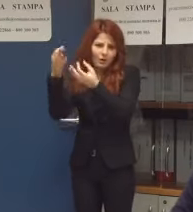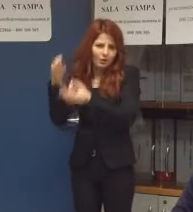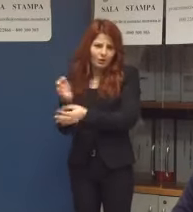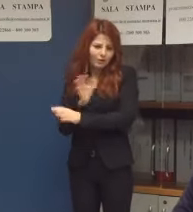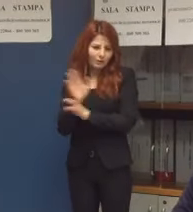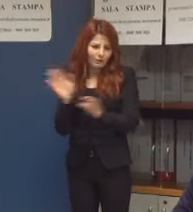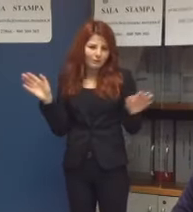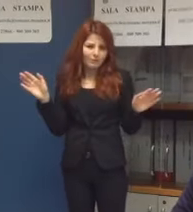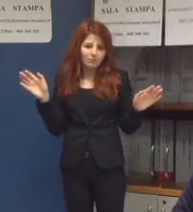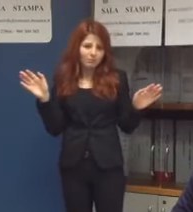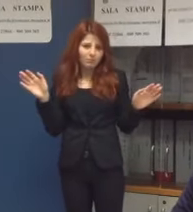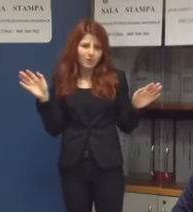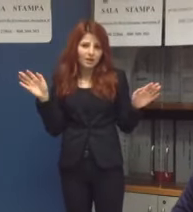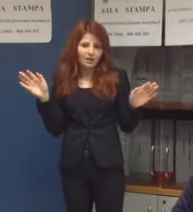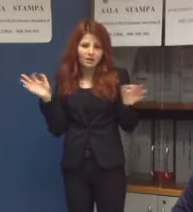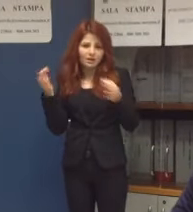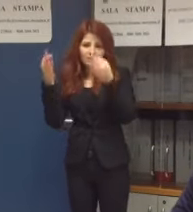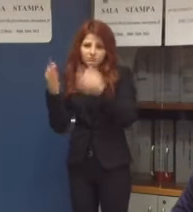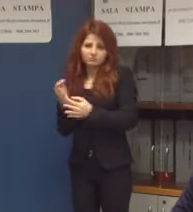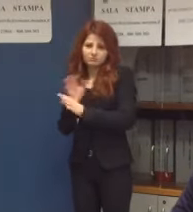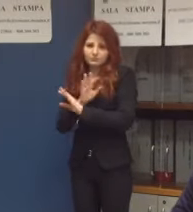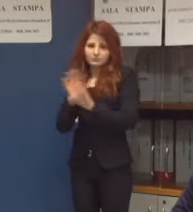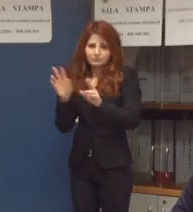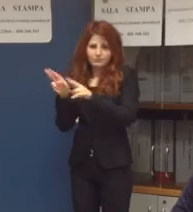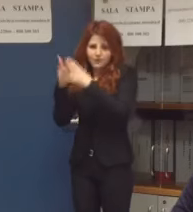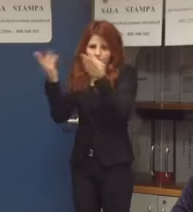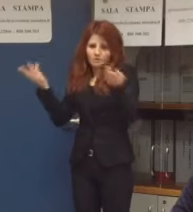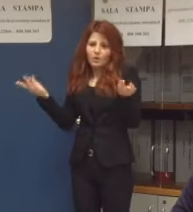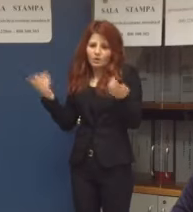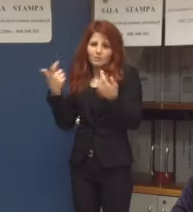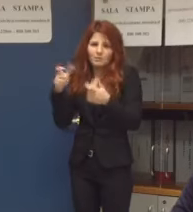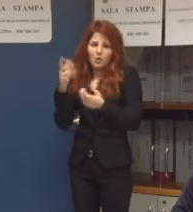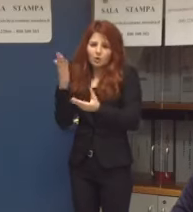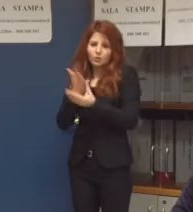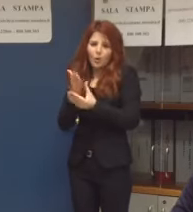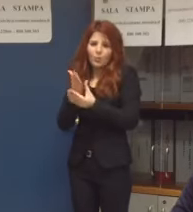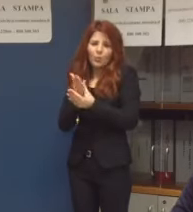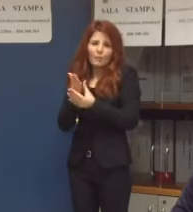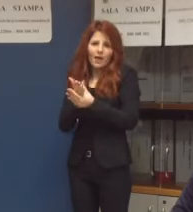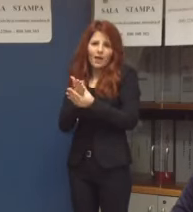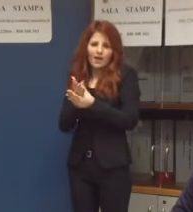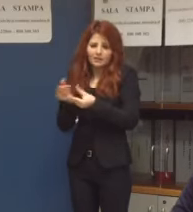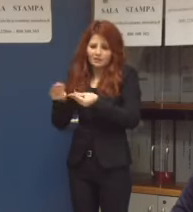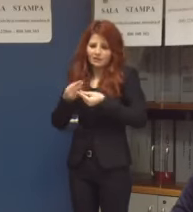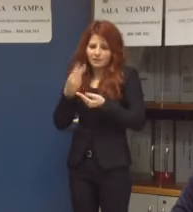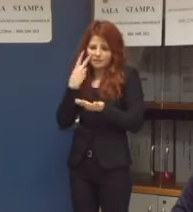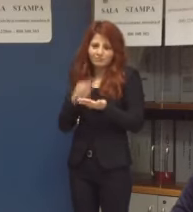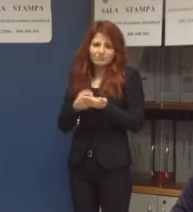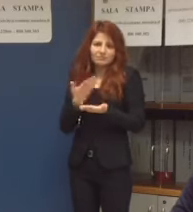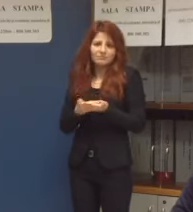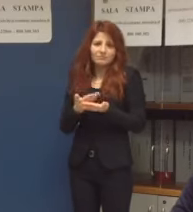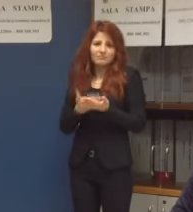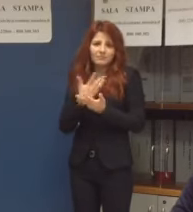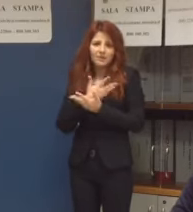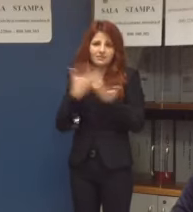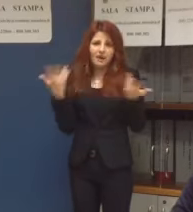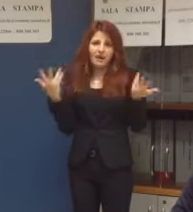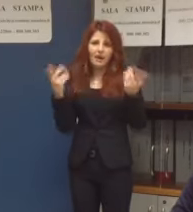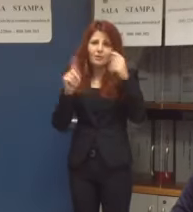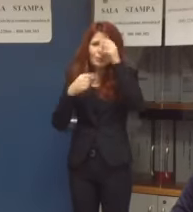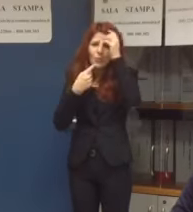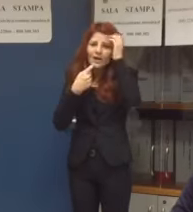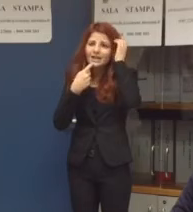documentato attraverso i contratti che dovranno essere regolarmente registrati. A me dispiace per coloro che hanno dei contratti in nero, ma